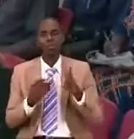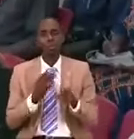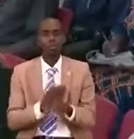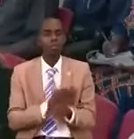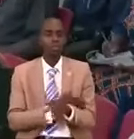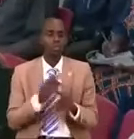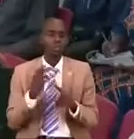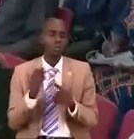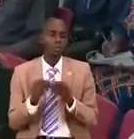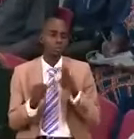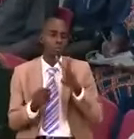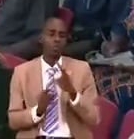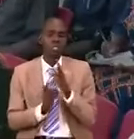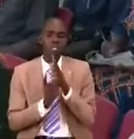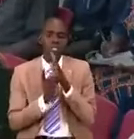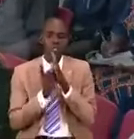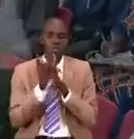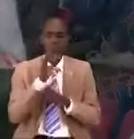mettre